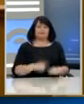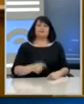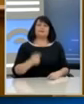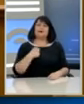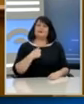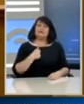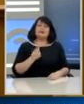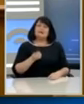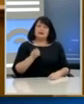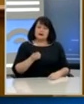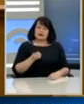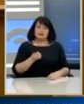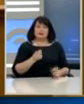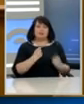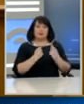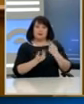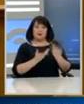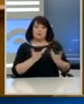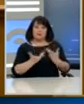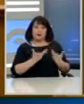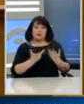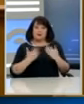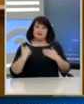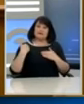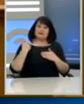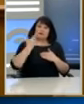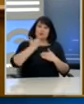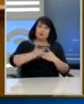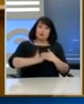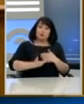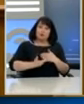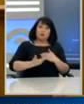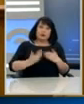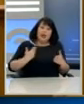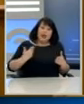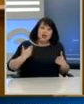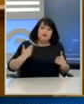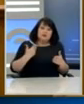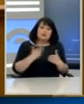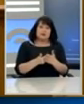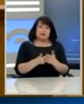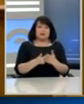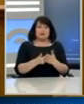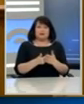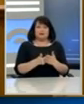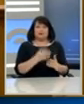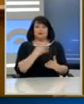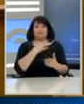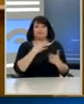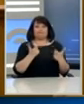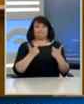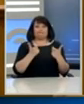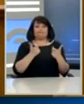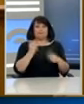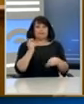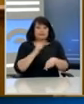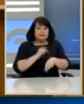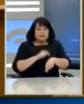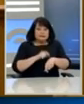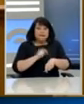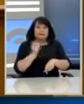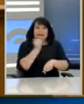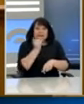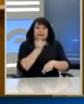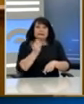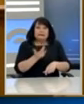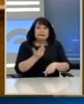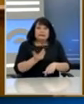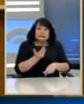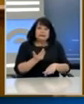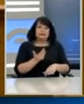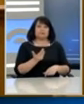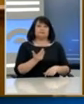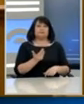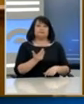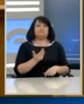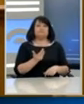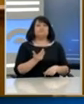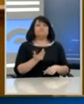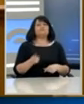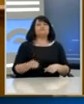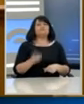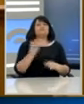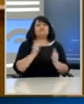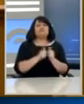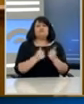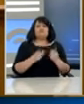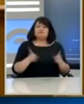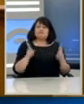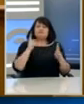Διαπραγματευτήκαμε σε αυτή την περίοδο μέχρι τέλους εντός ενός ασφικτικού πλαισίου στο οποίο κυριαρχούν δογματικές,